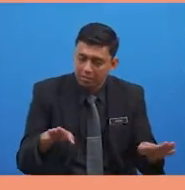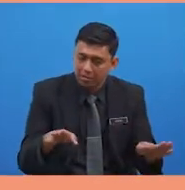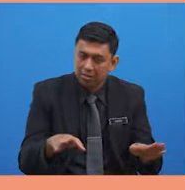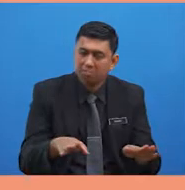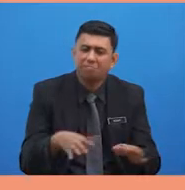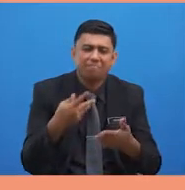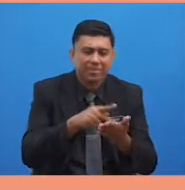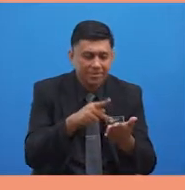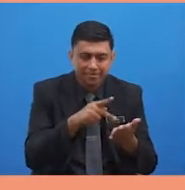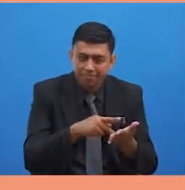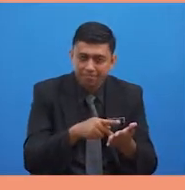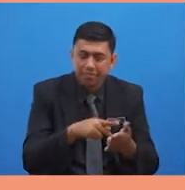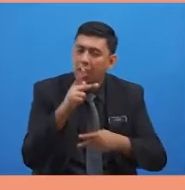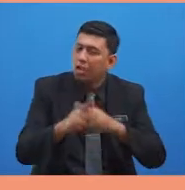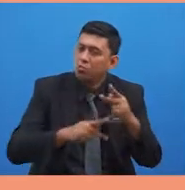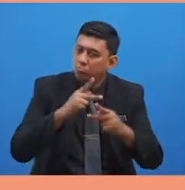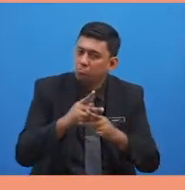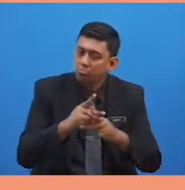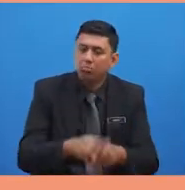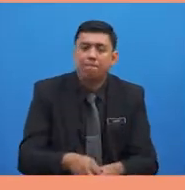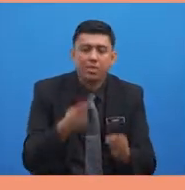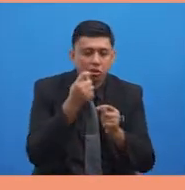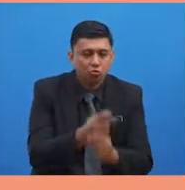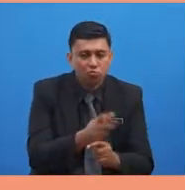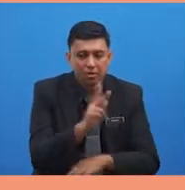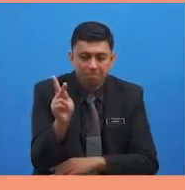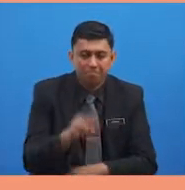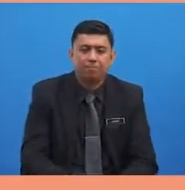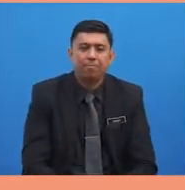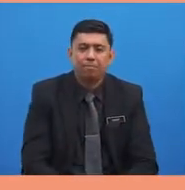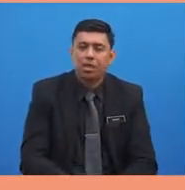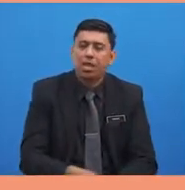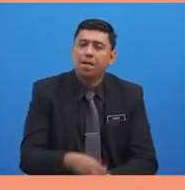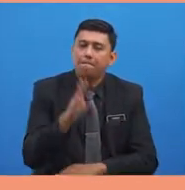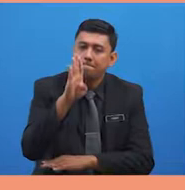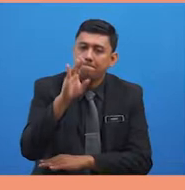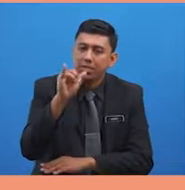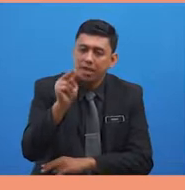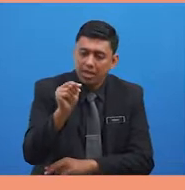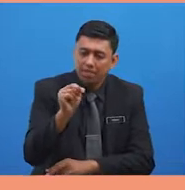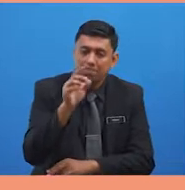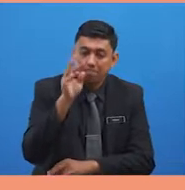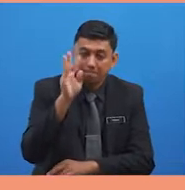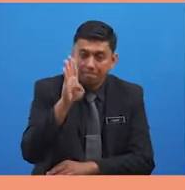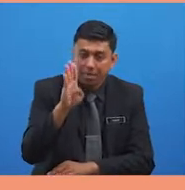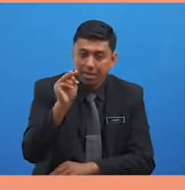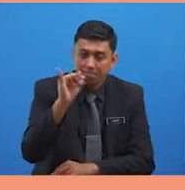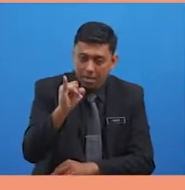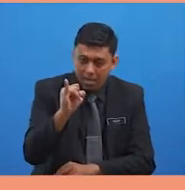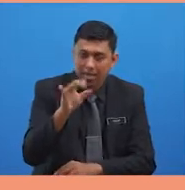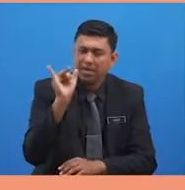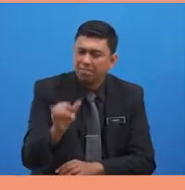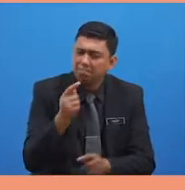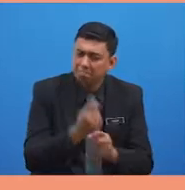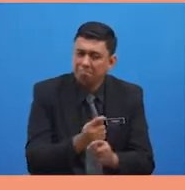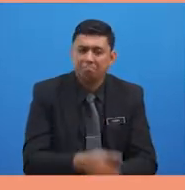BMI dikira, program perlu menentukan status BMI yang tepat.